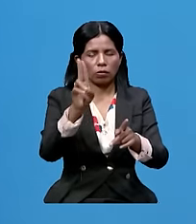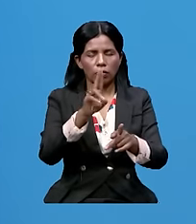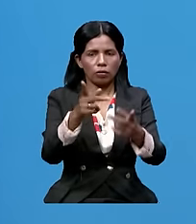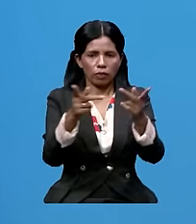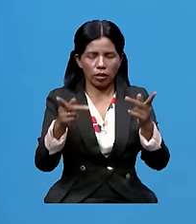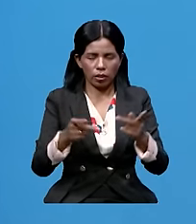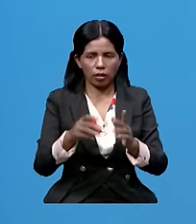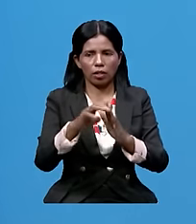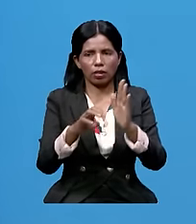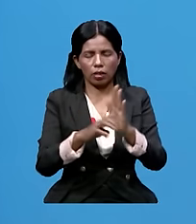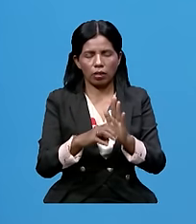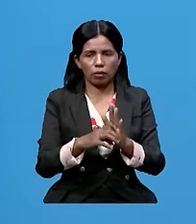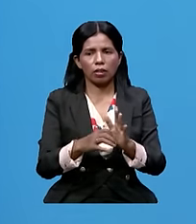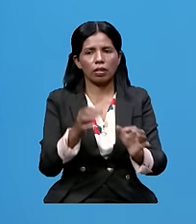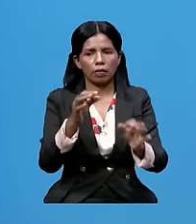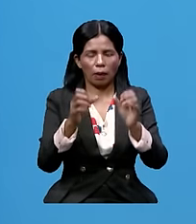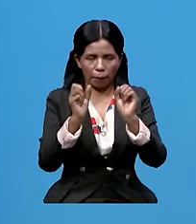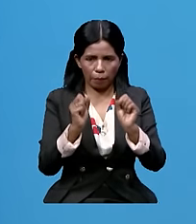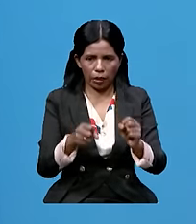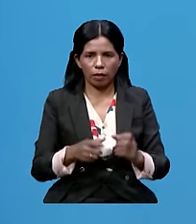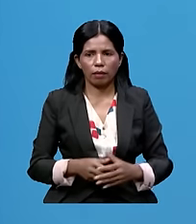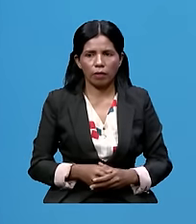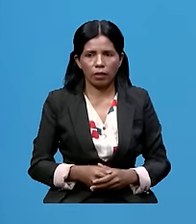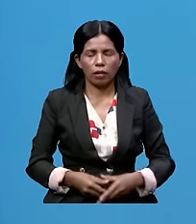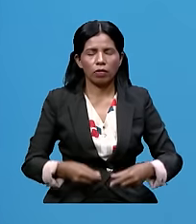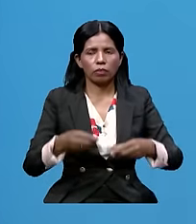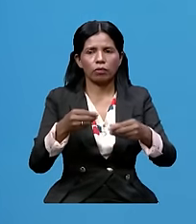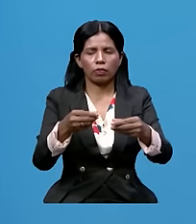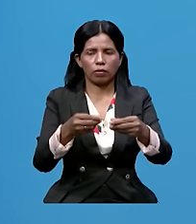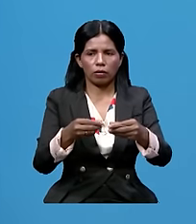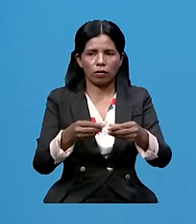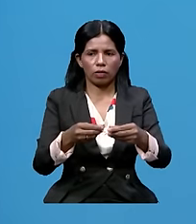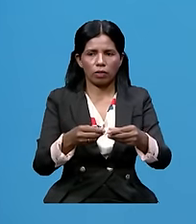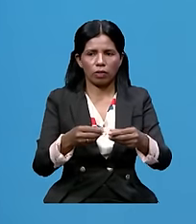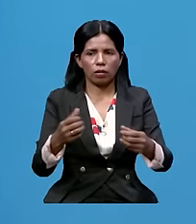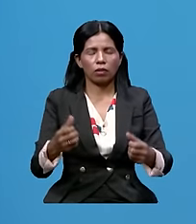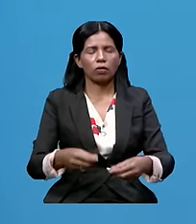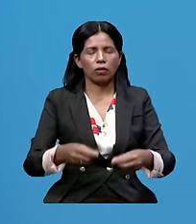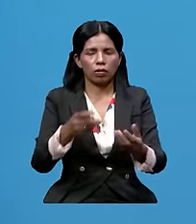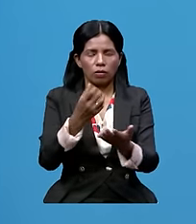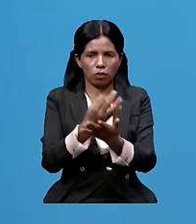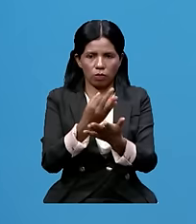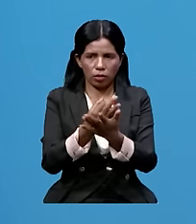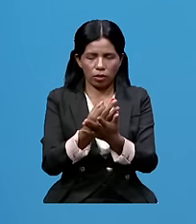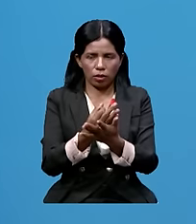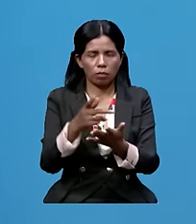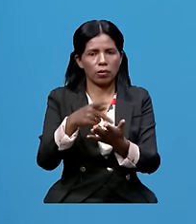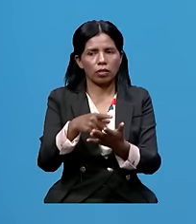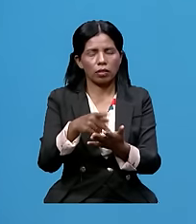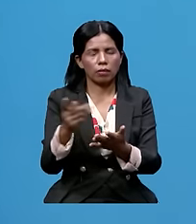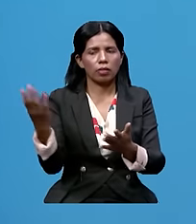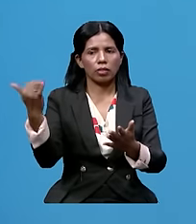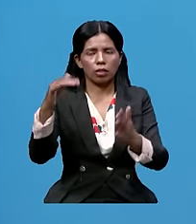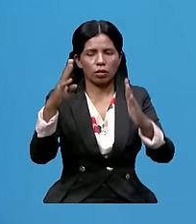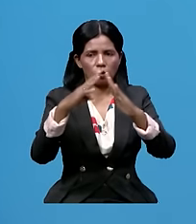pelo menos o fone tiki ala compensa no ba fat cara ucir ne umane